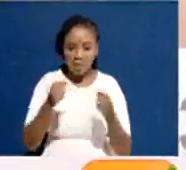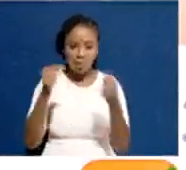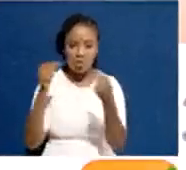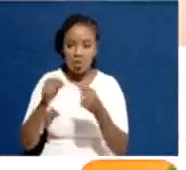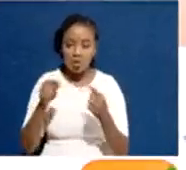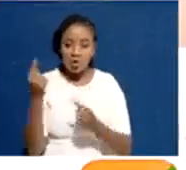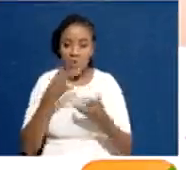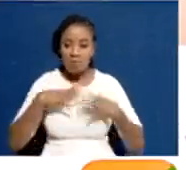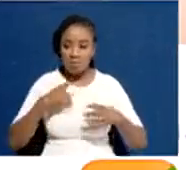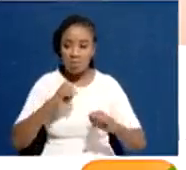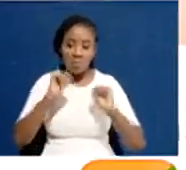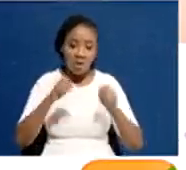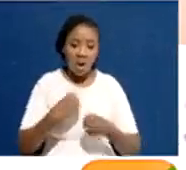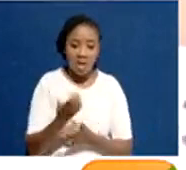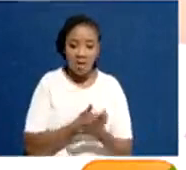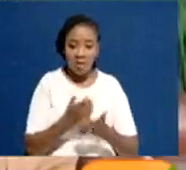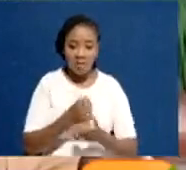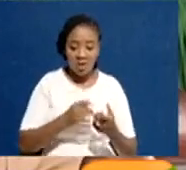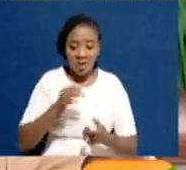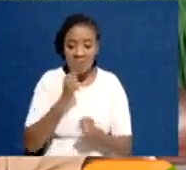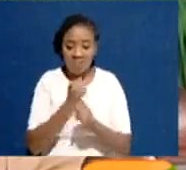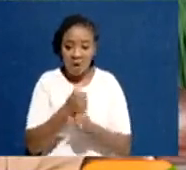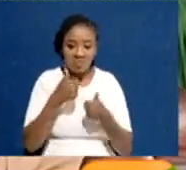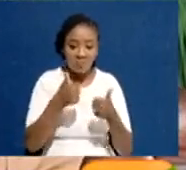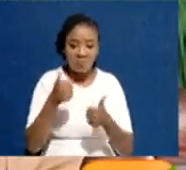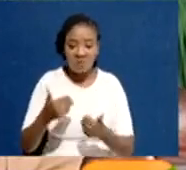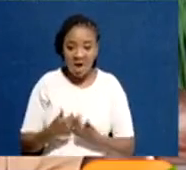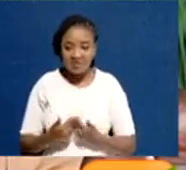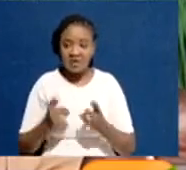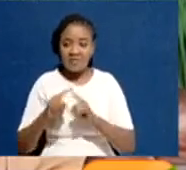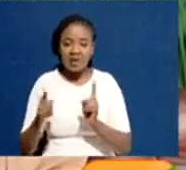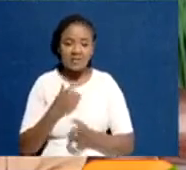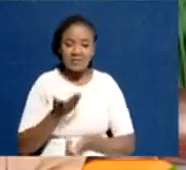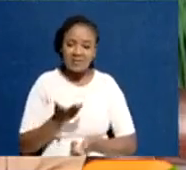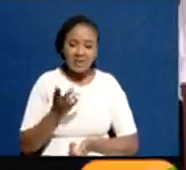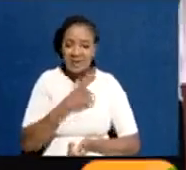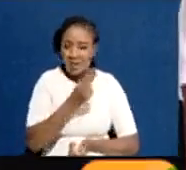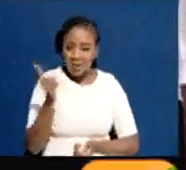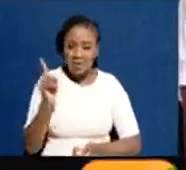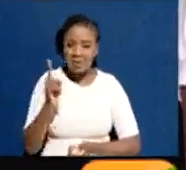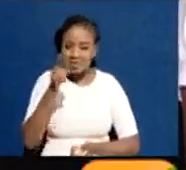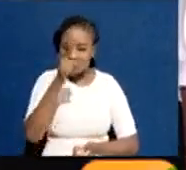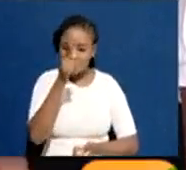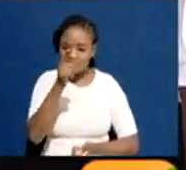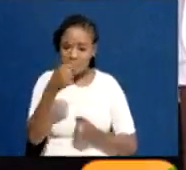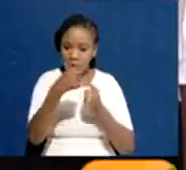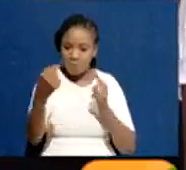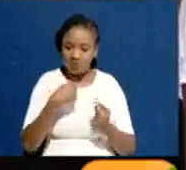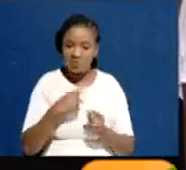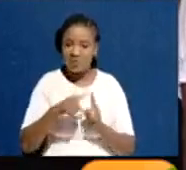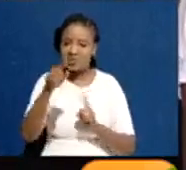naibu wake Rigathi Gachagua akimtaka kuendeleza kazi yake bila kuwasikiza wanaompinga. Wewe kwanza huna